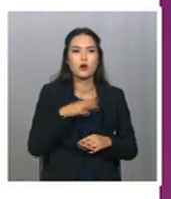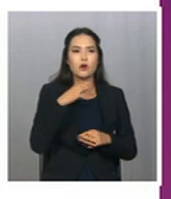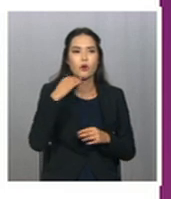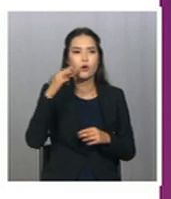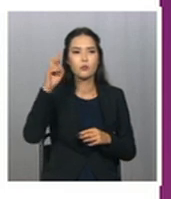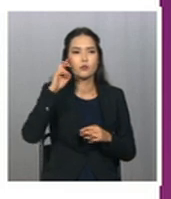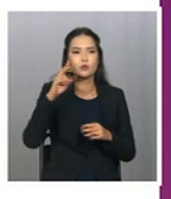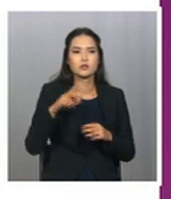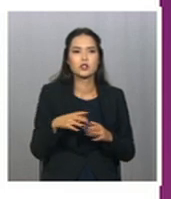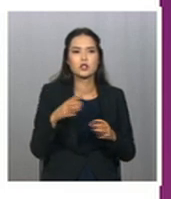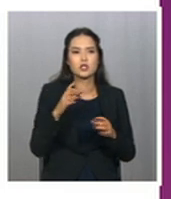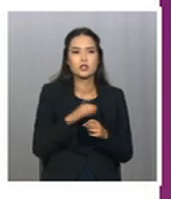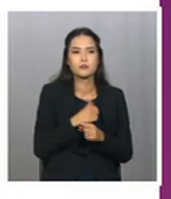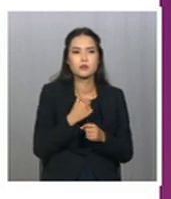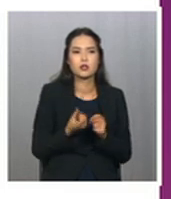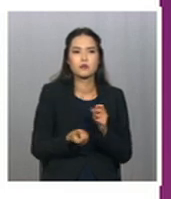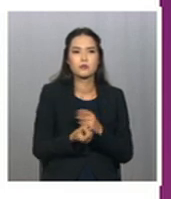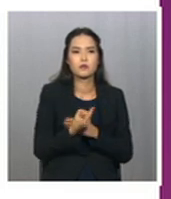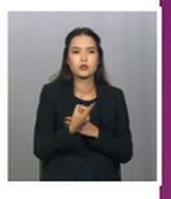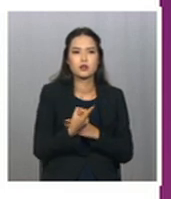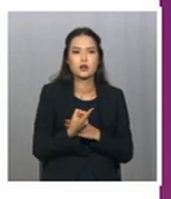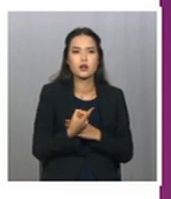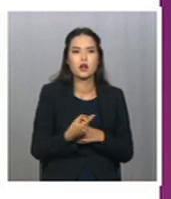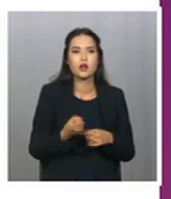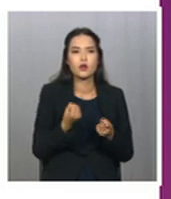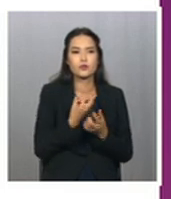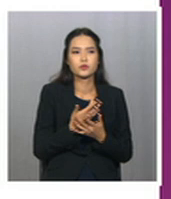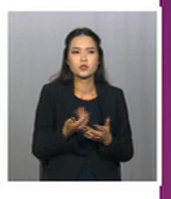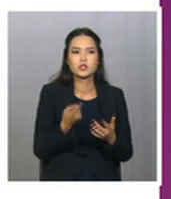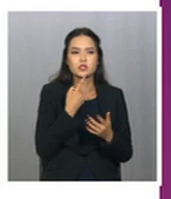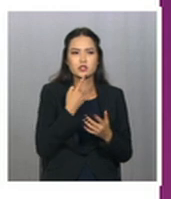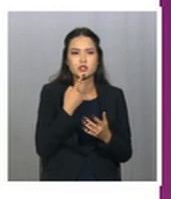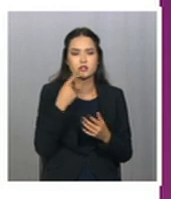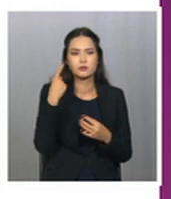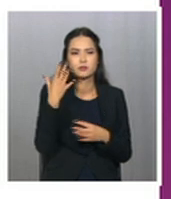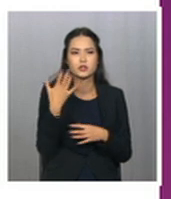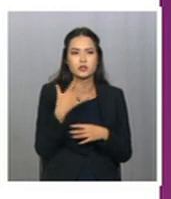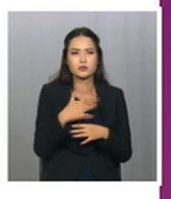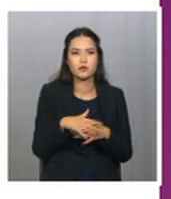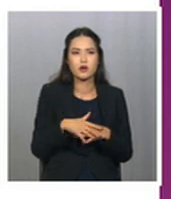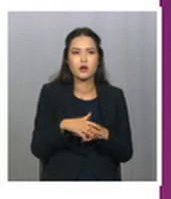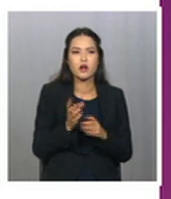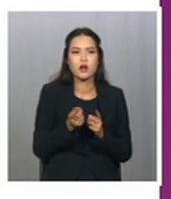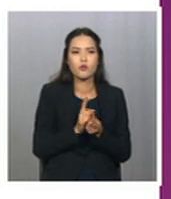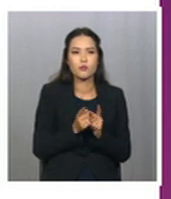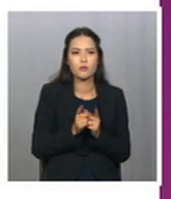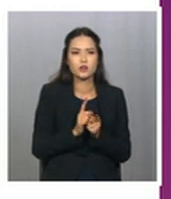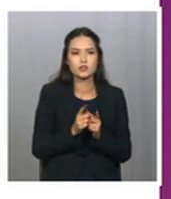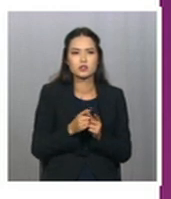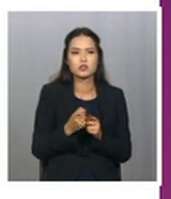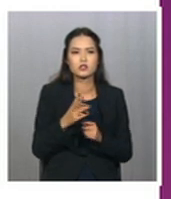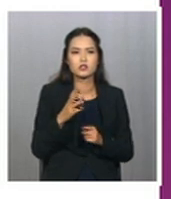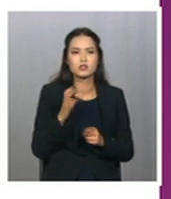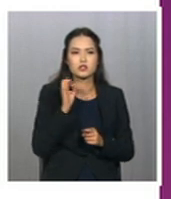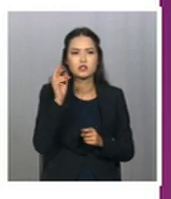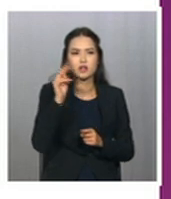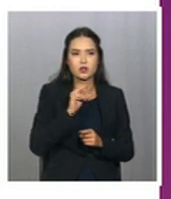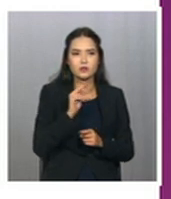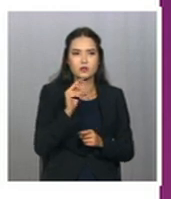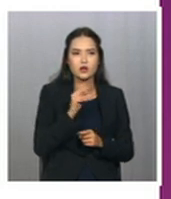ұлтты империялардың пайда болуы түрлі тілдерді меңгеруді, аудармашылар